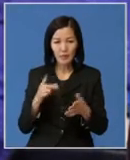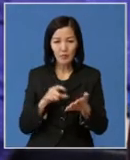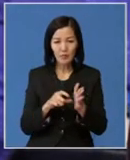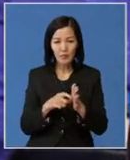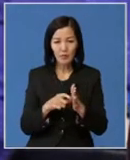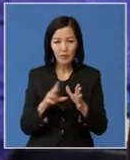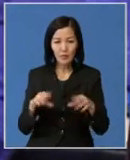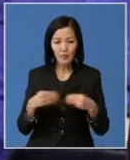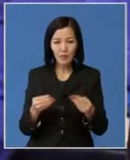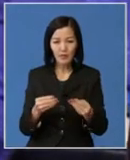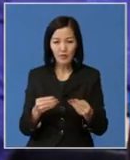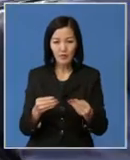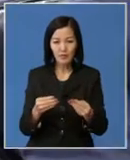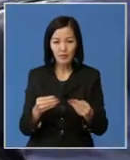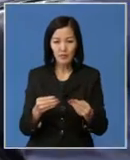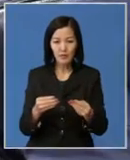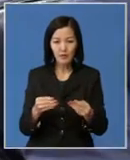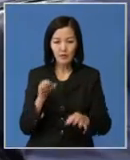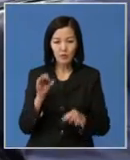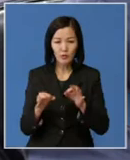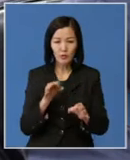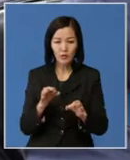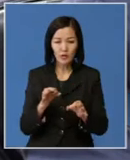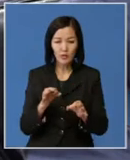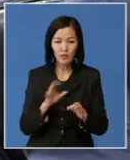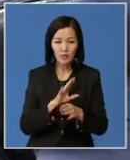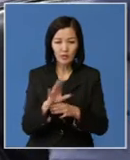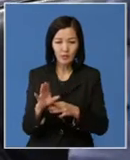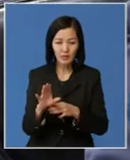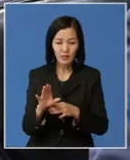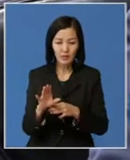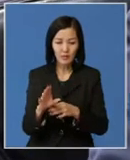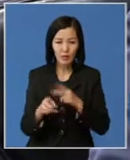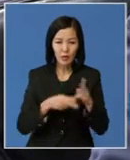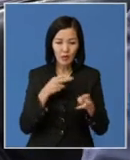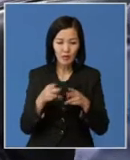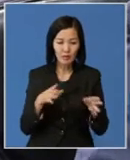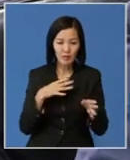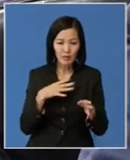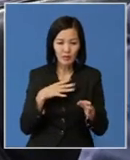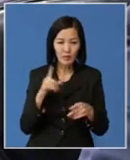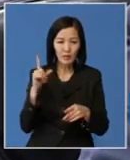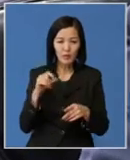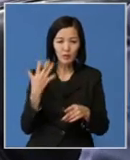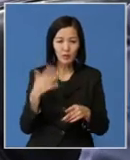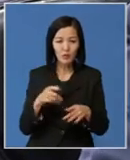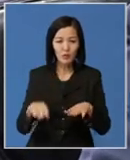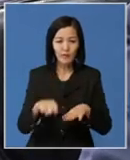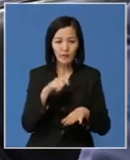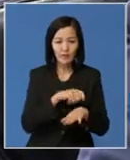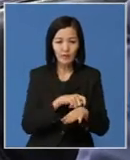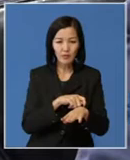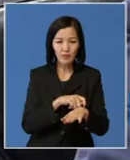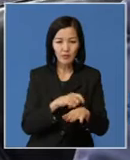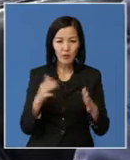бердіңдер деп бізді сотқа берген. Верховный соттың несі бойынша бұл кісі 150 квадраттық бізге